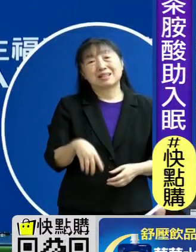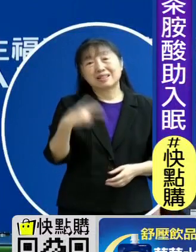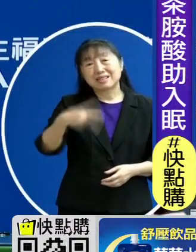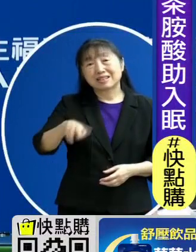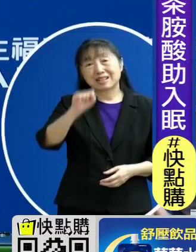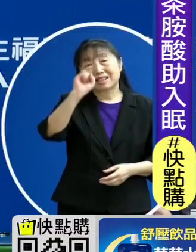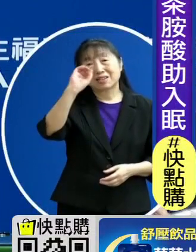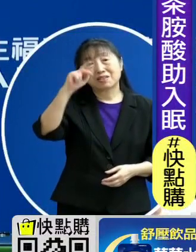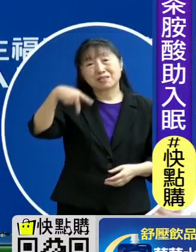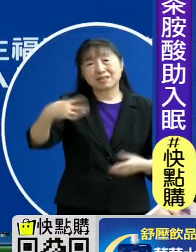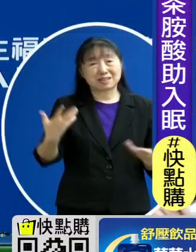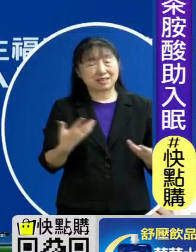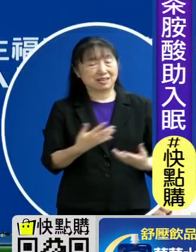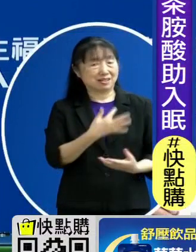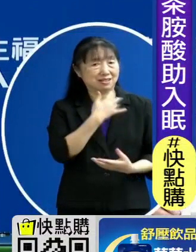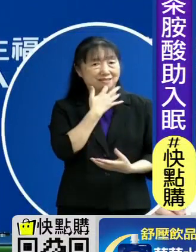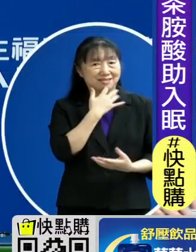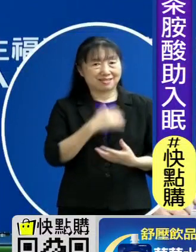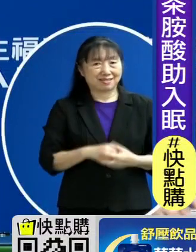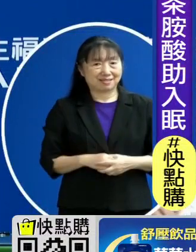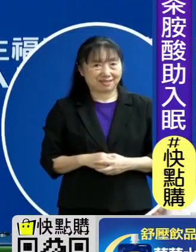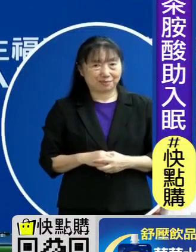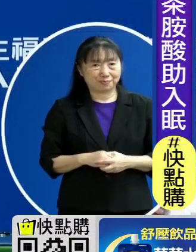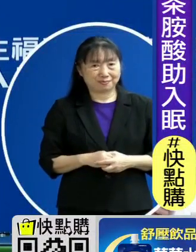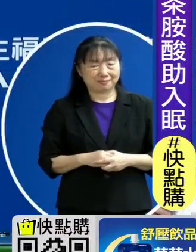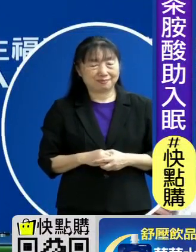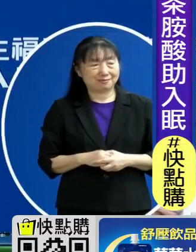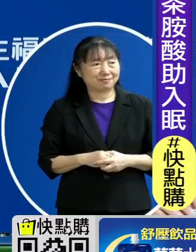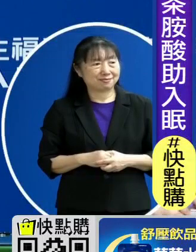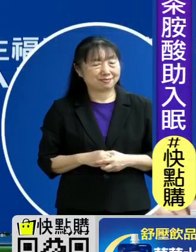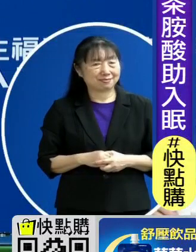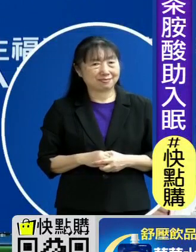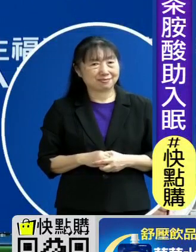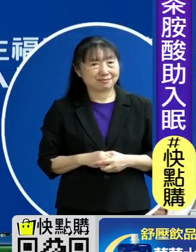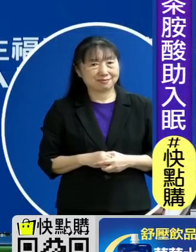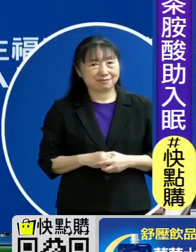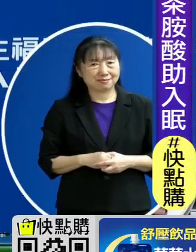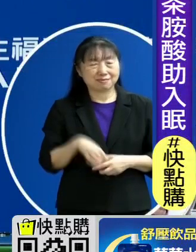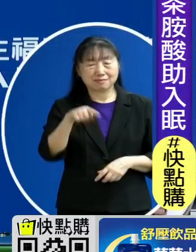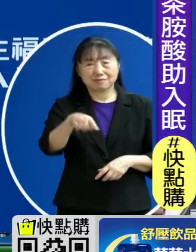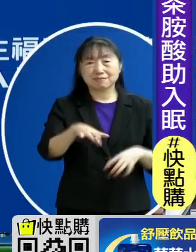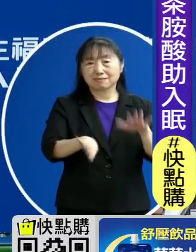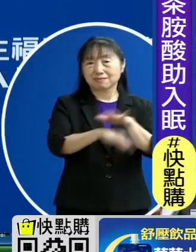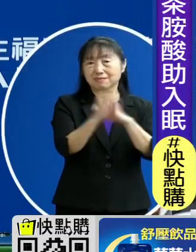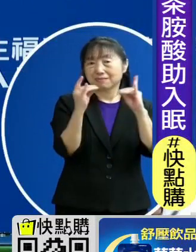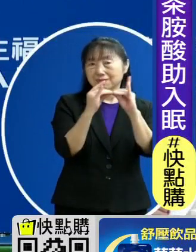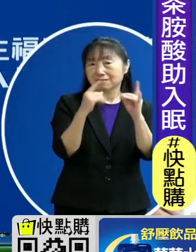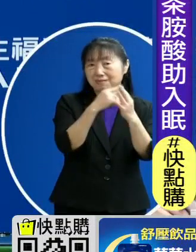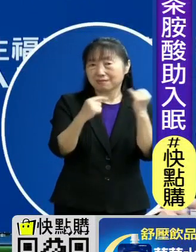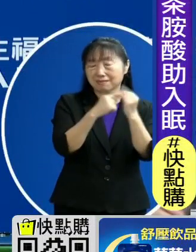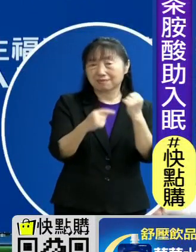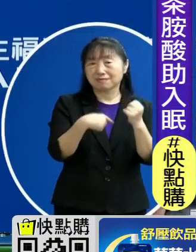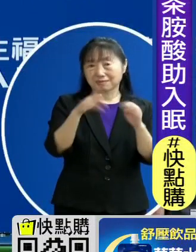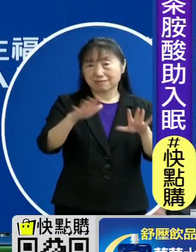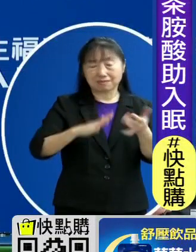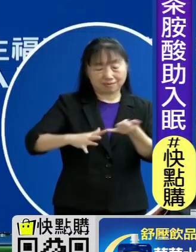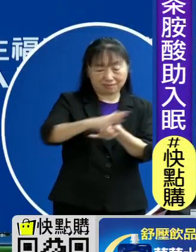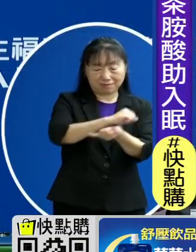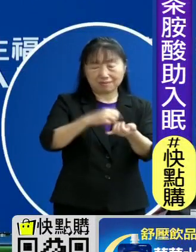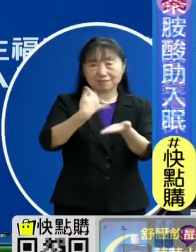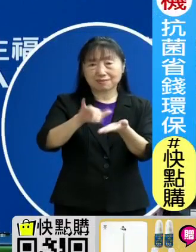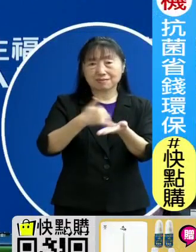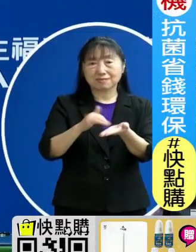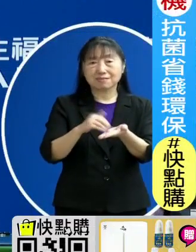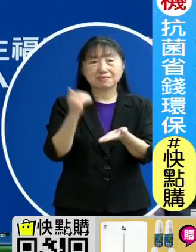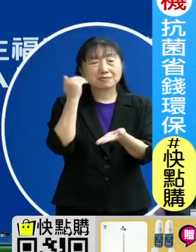台北市市长？我尊重你，但是你现在把你位置做好。你现在是卫福部长，而且是指挥中心的总指挥。麻烦让全台湾的民